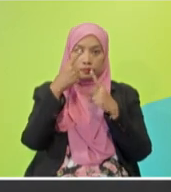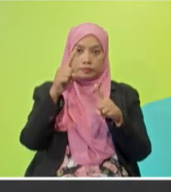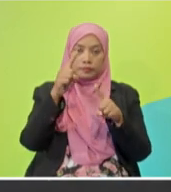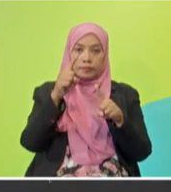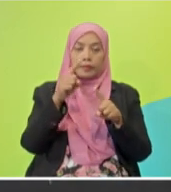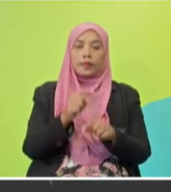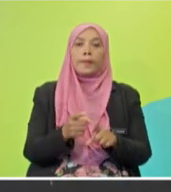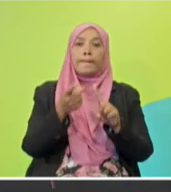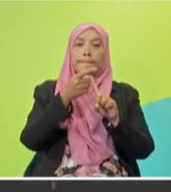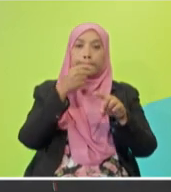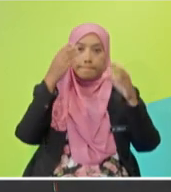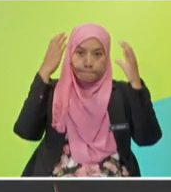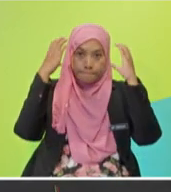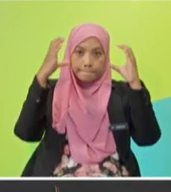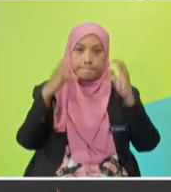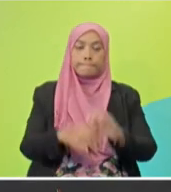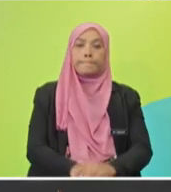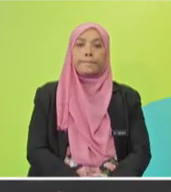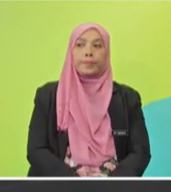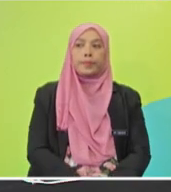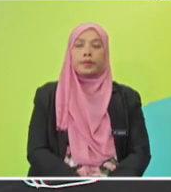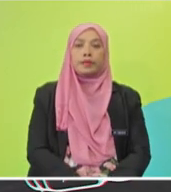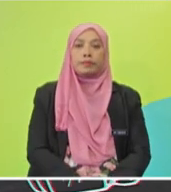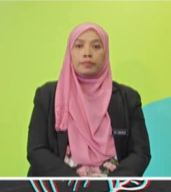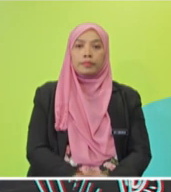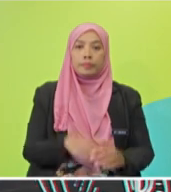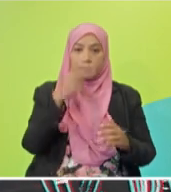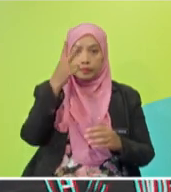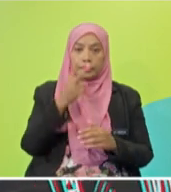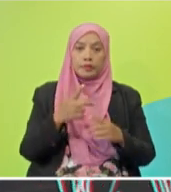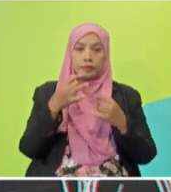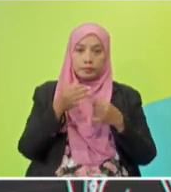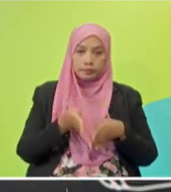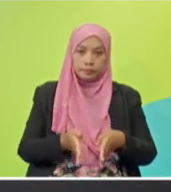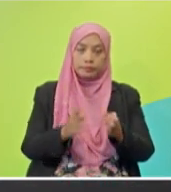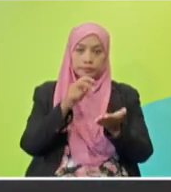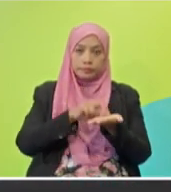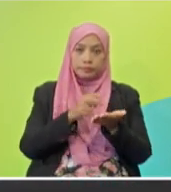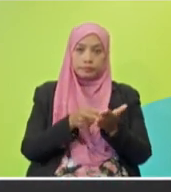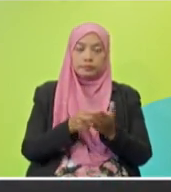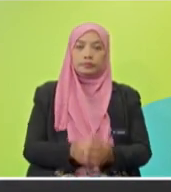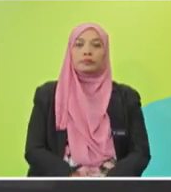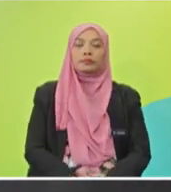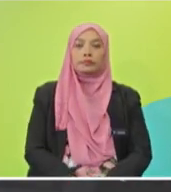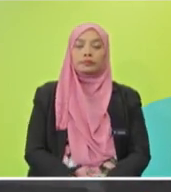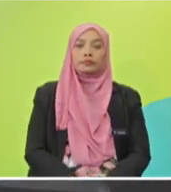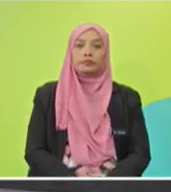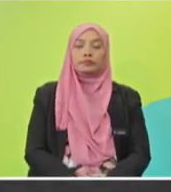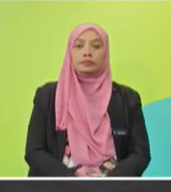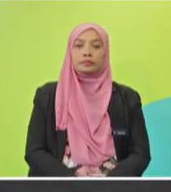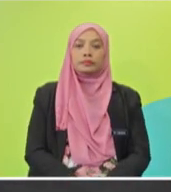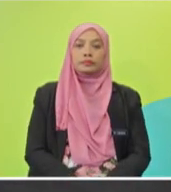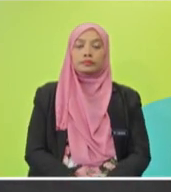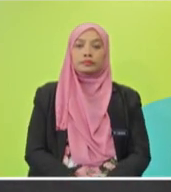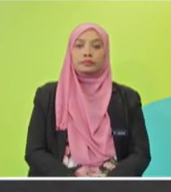tak jawapan Alif? Okey. Okey, 3 nisbah 4 nisbah 9. Okey, kita darab dengan 6 dapat 18. Yeah. 4 darab dengan 6